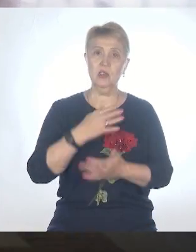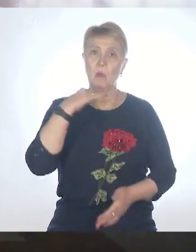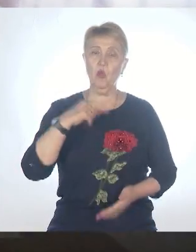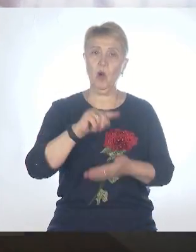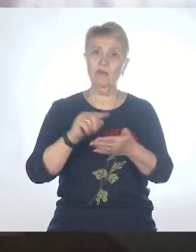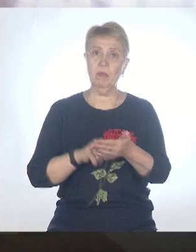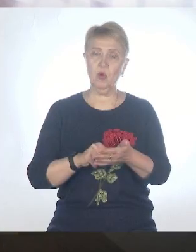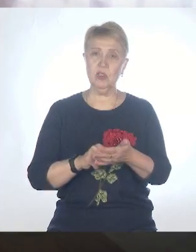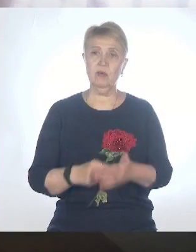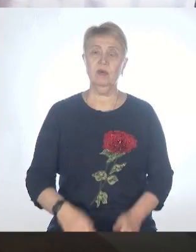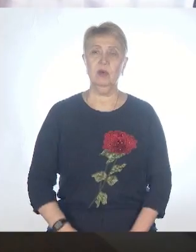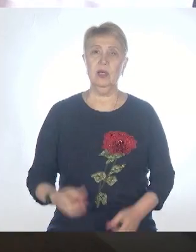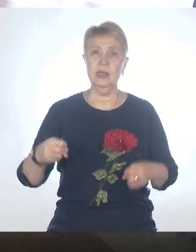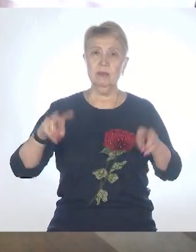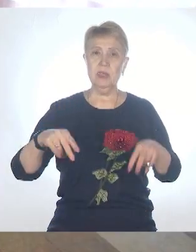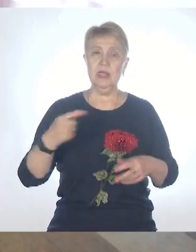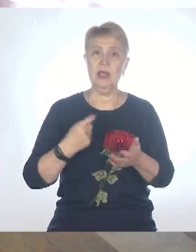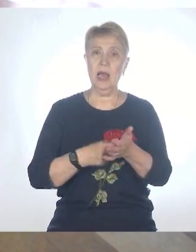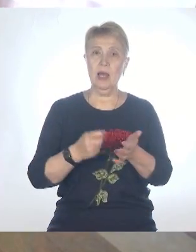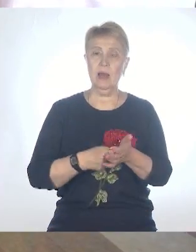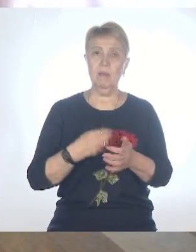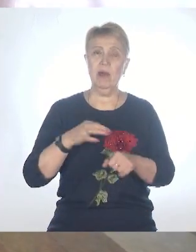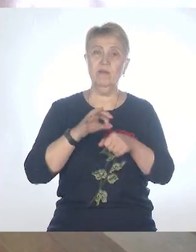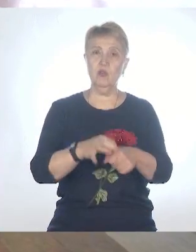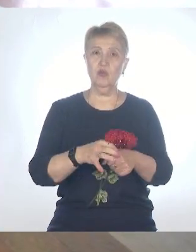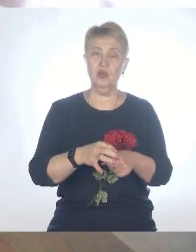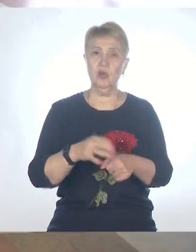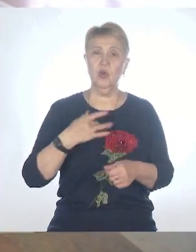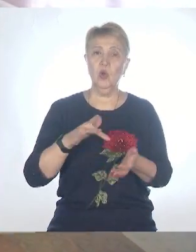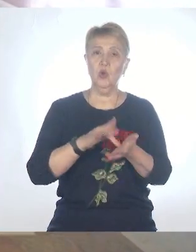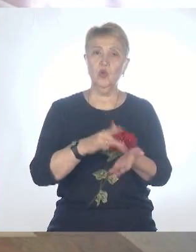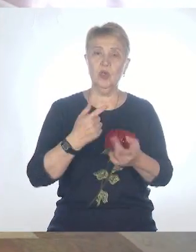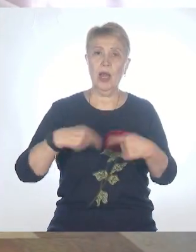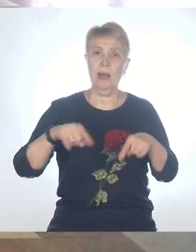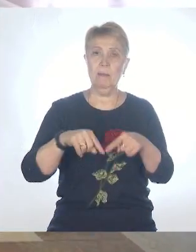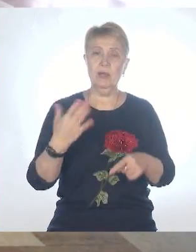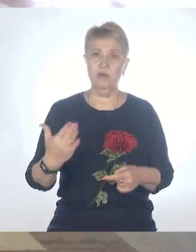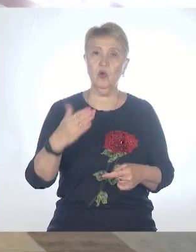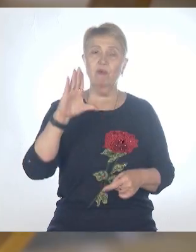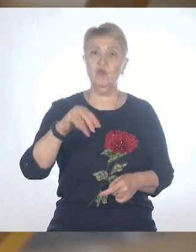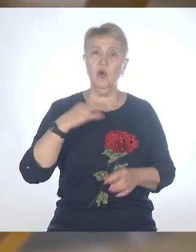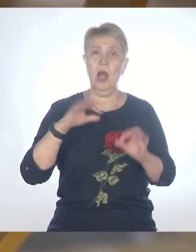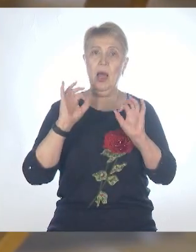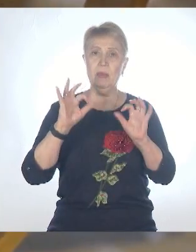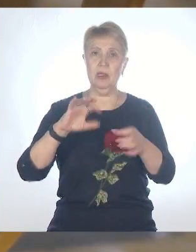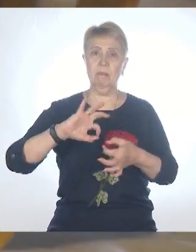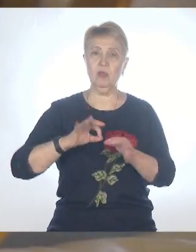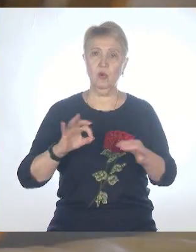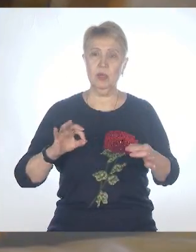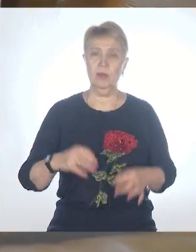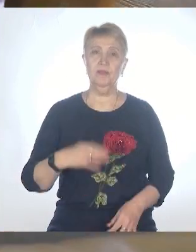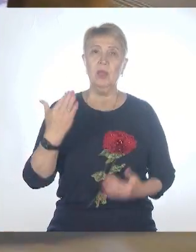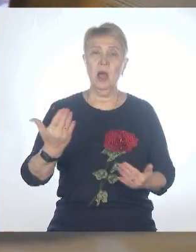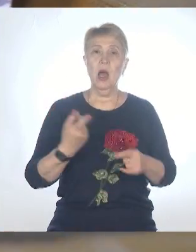много «если». Специальный эксперт, ведущий менеджер туристической компании Вера Громенко сейчас все подробно объяснит. Вера,